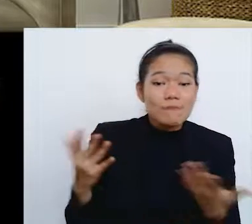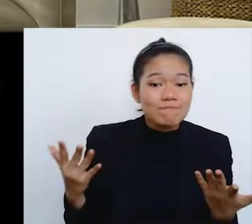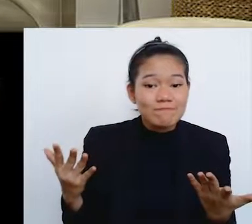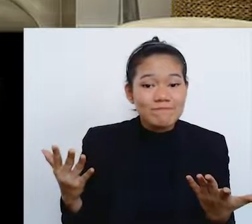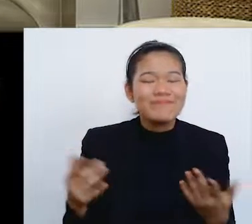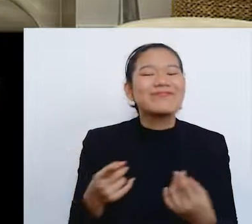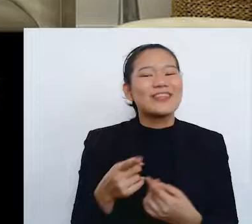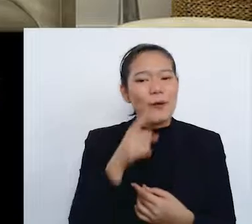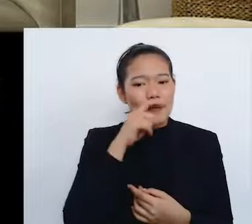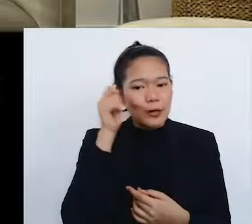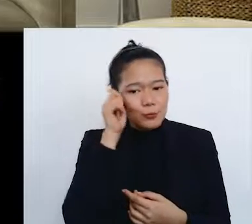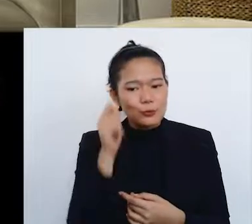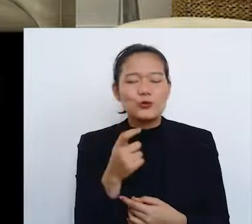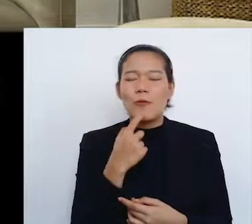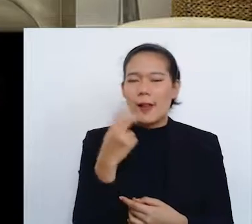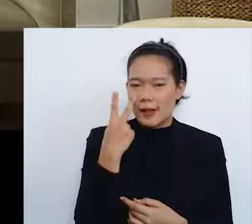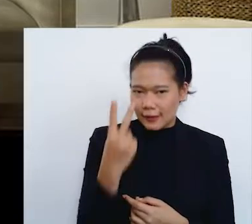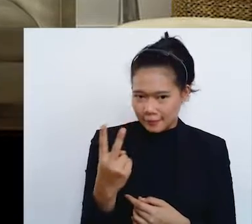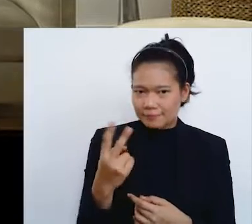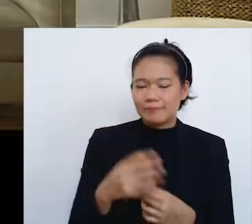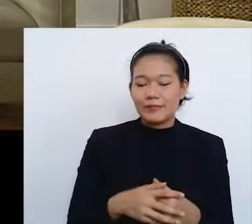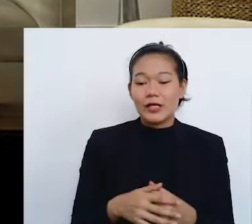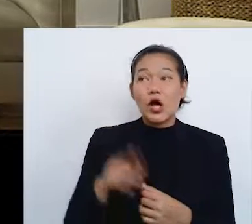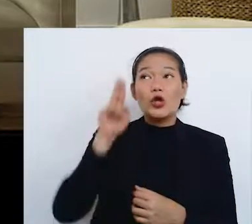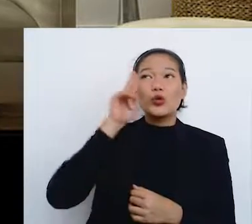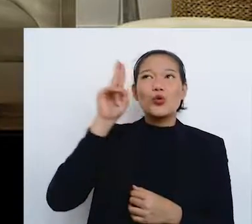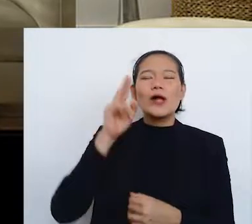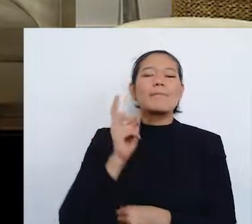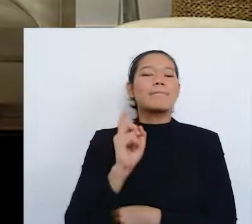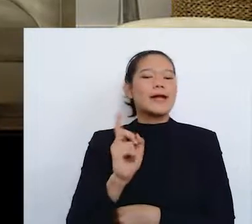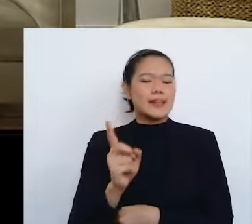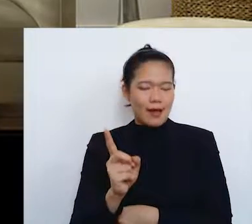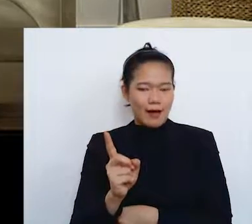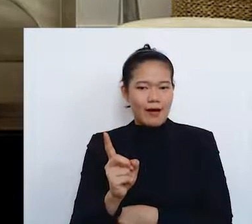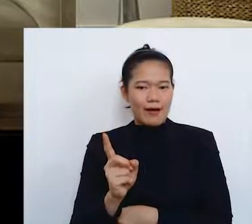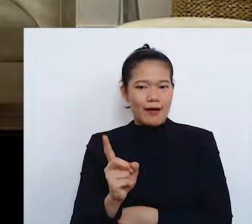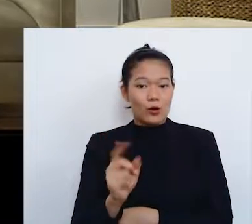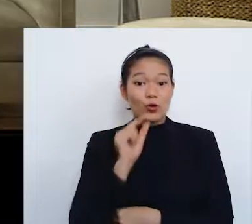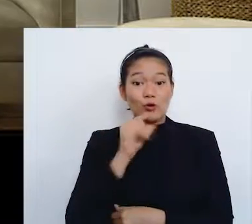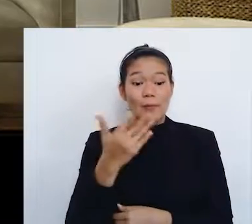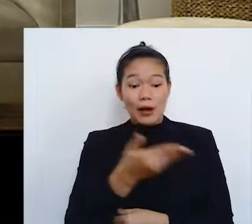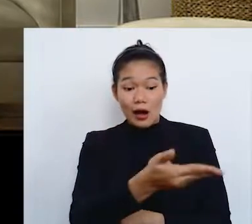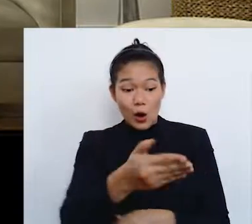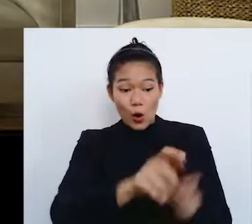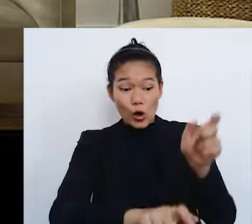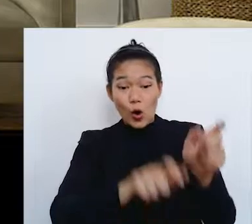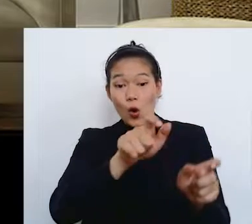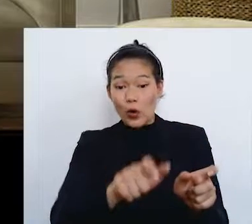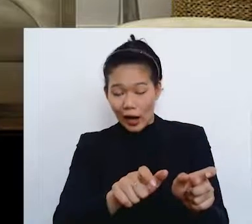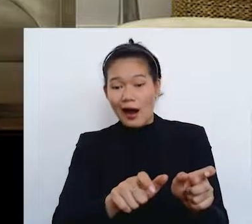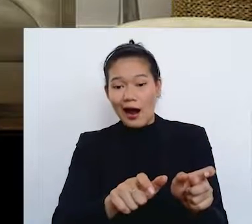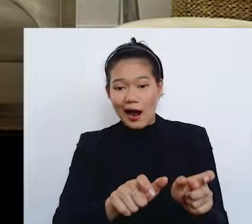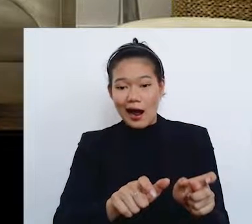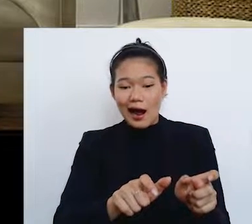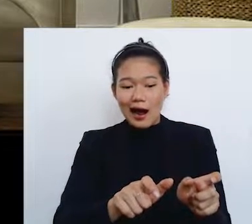Ibu, coba mari kita perhatikan. Tuhan memerintahkan supaya mereka